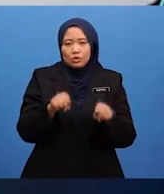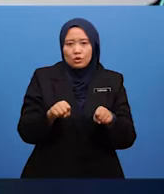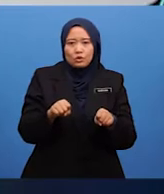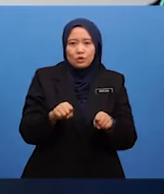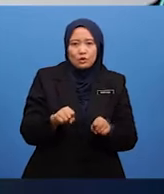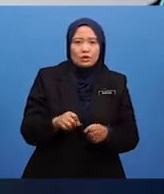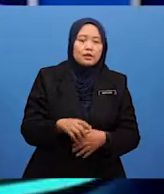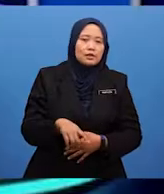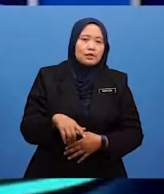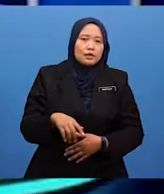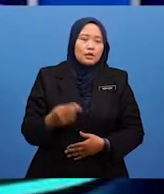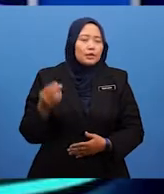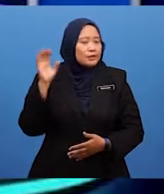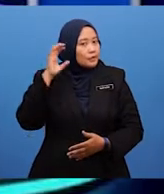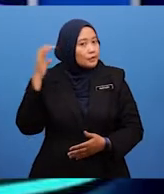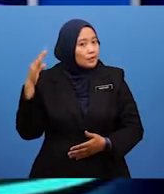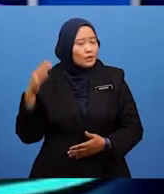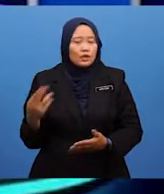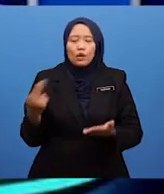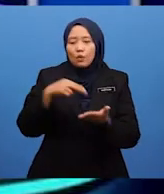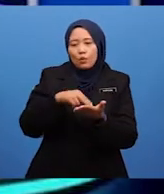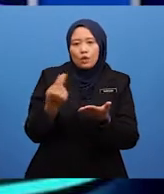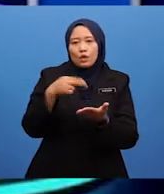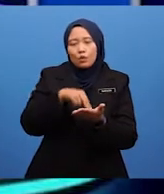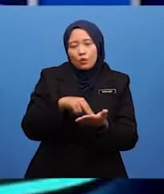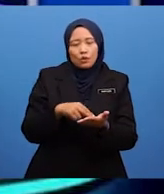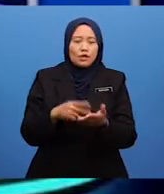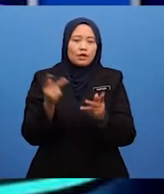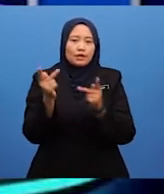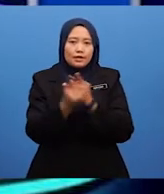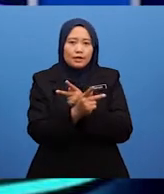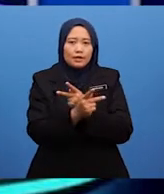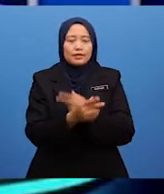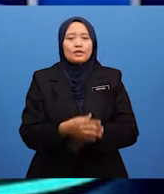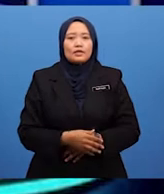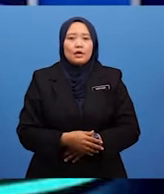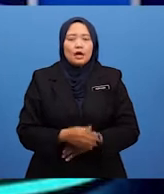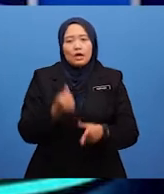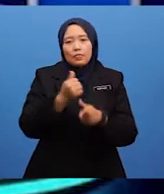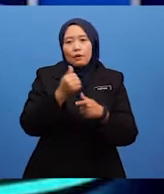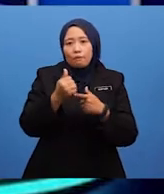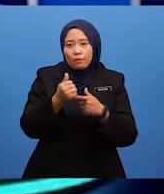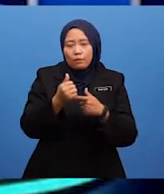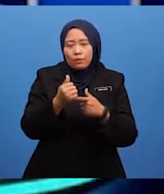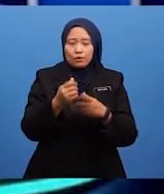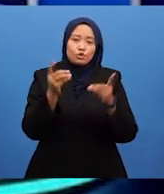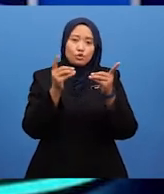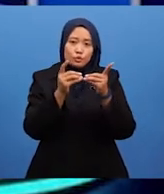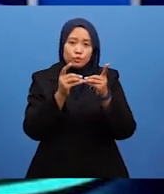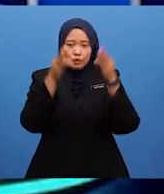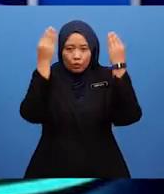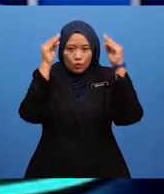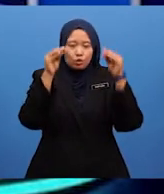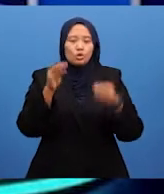TV pendidikan ini ya dan jangan lupa Boleh dapatkan juga bimbingan daripada guru-guru Anda di sekolah dana